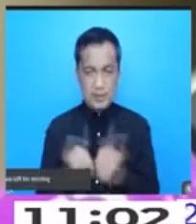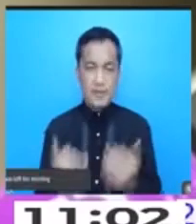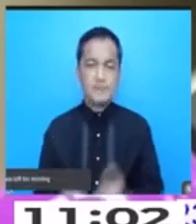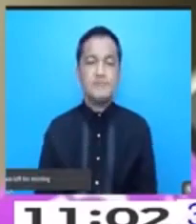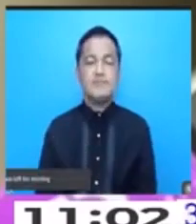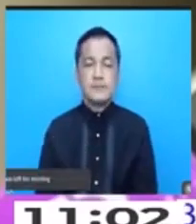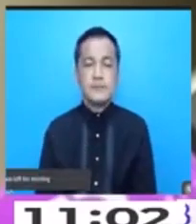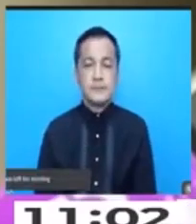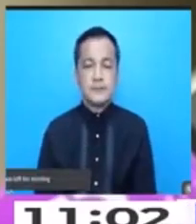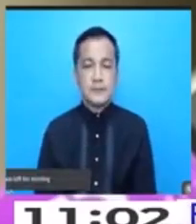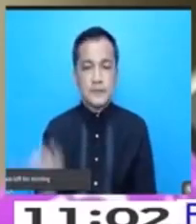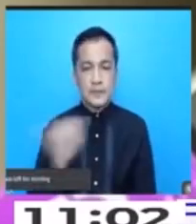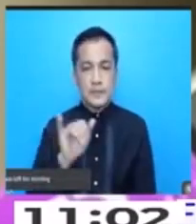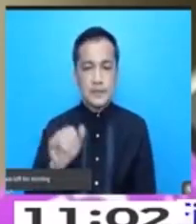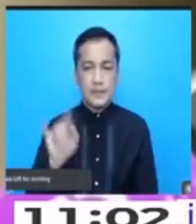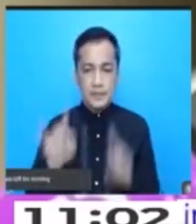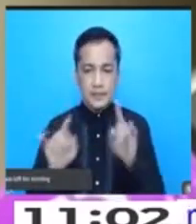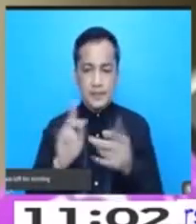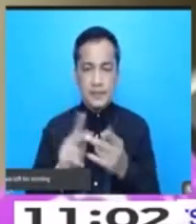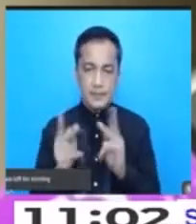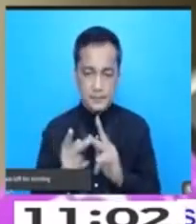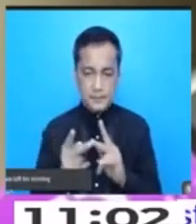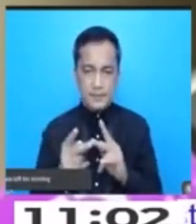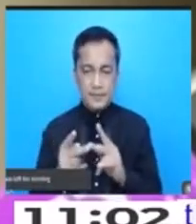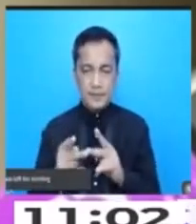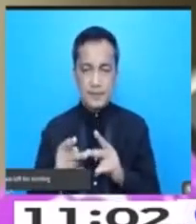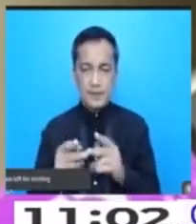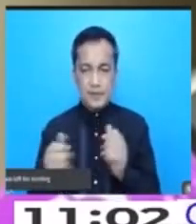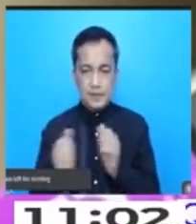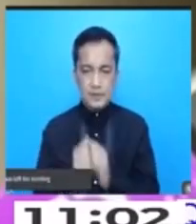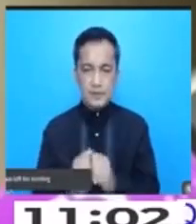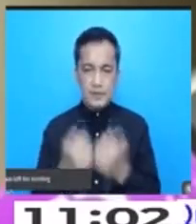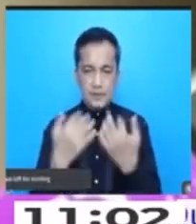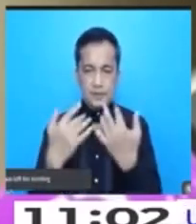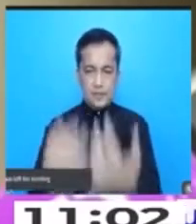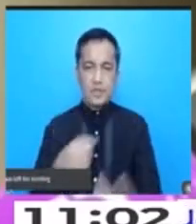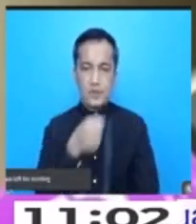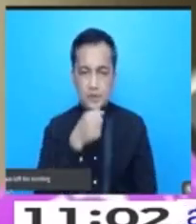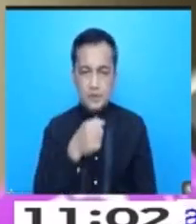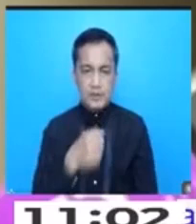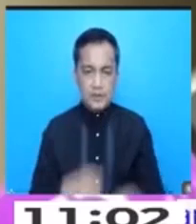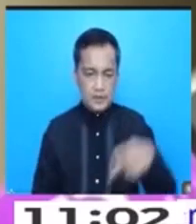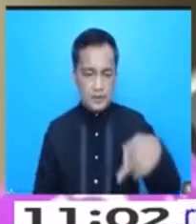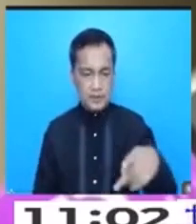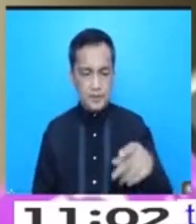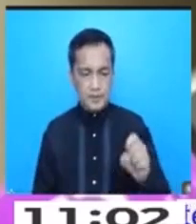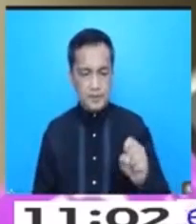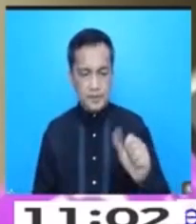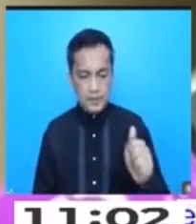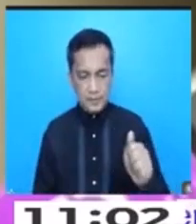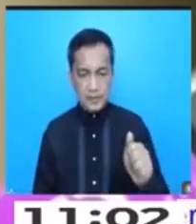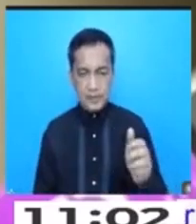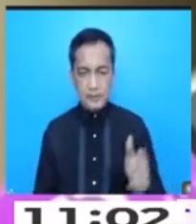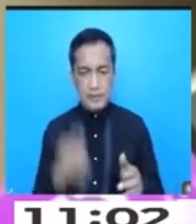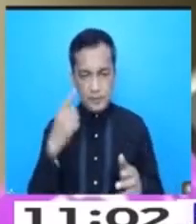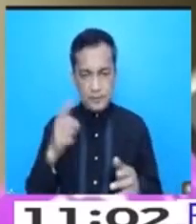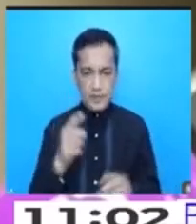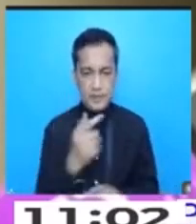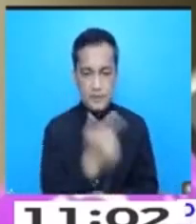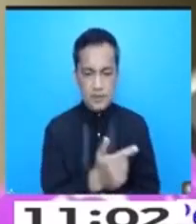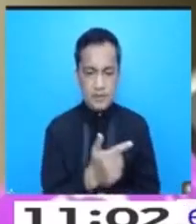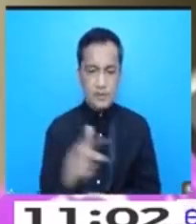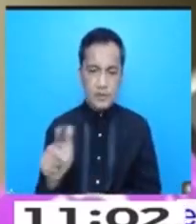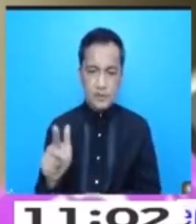media partners na nakilahok sa press conference na ito ng Philippine Statistics Authority para sa 2023 first